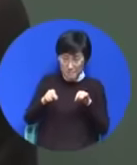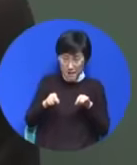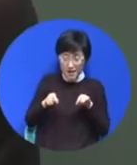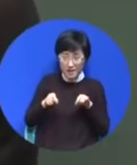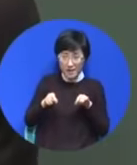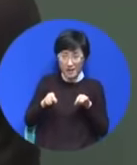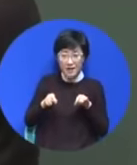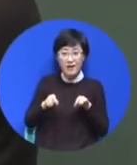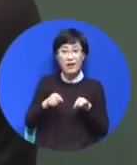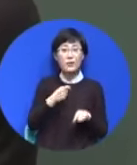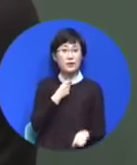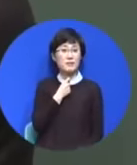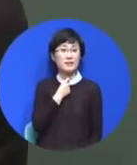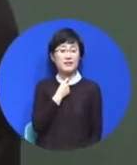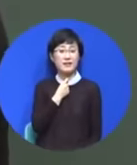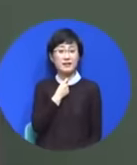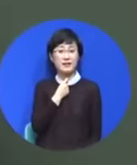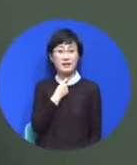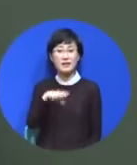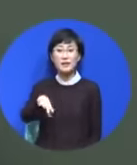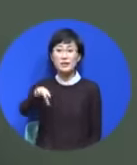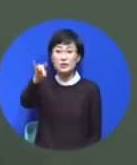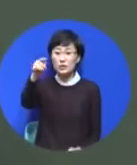겁니다 그야말로